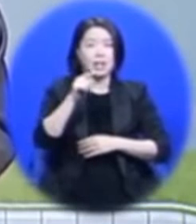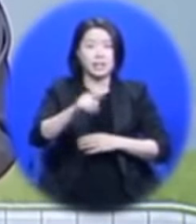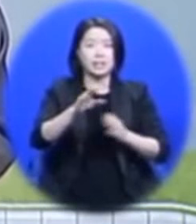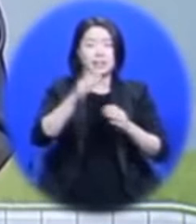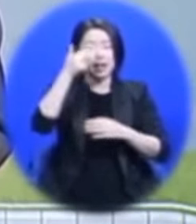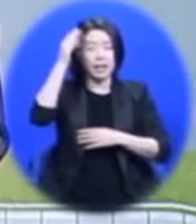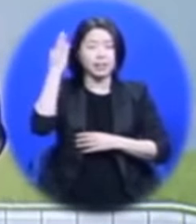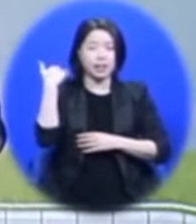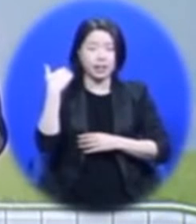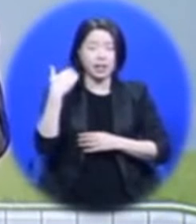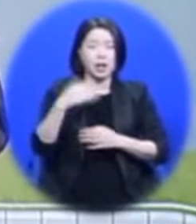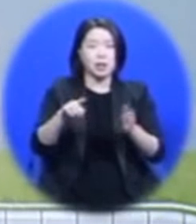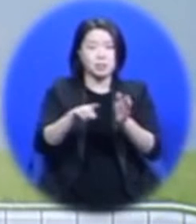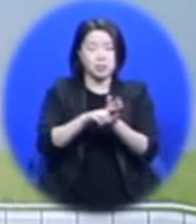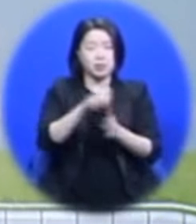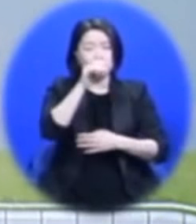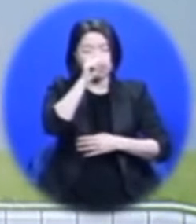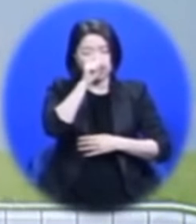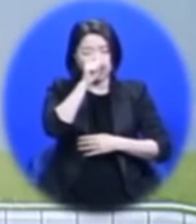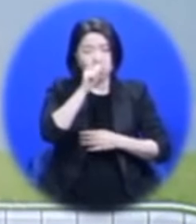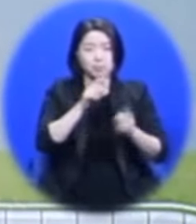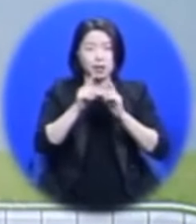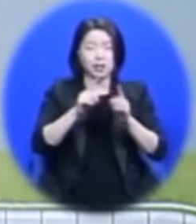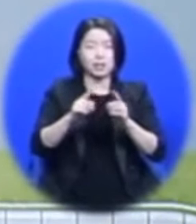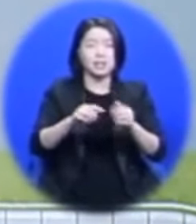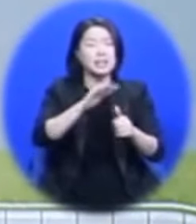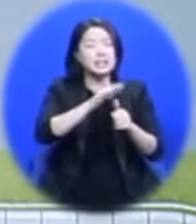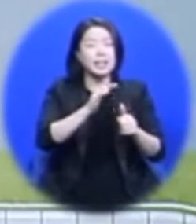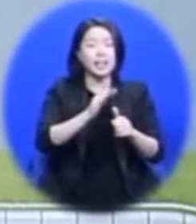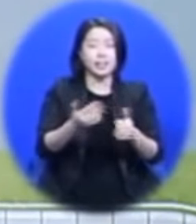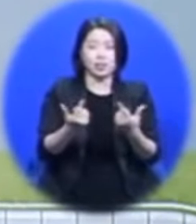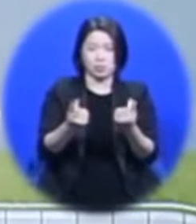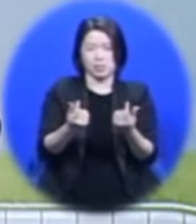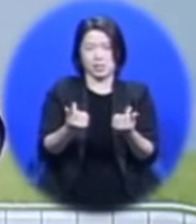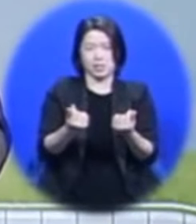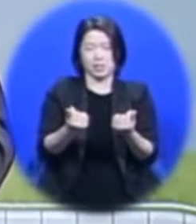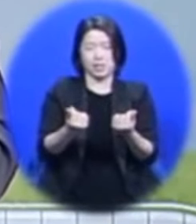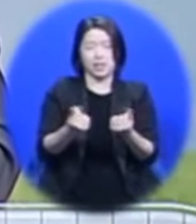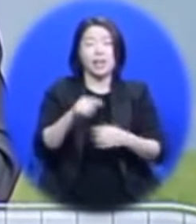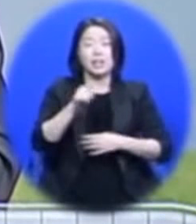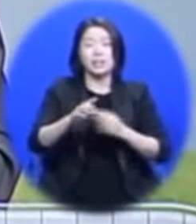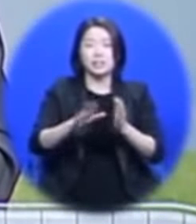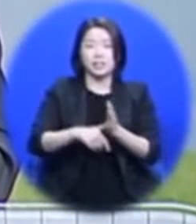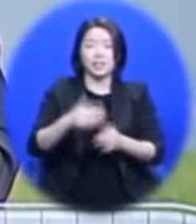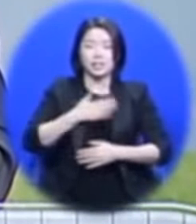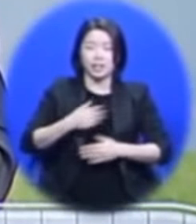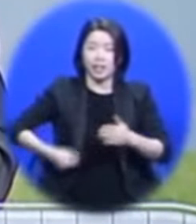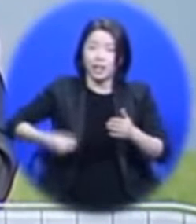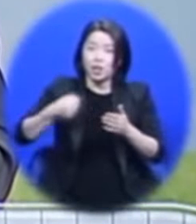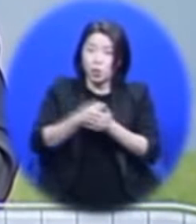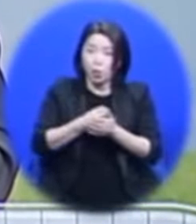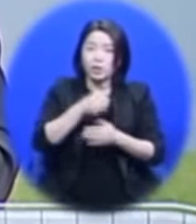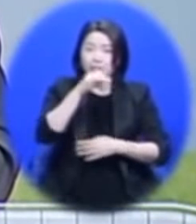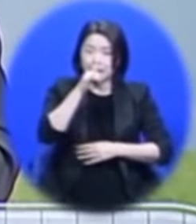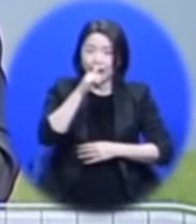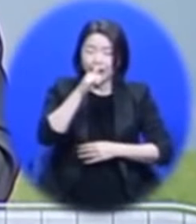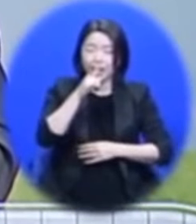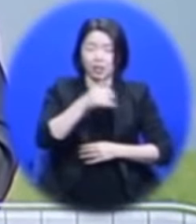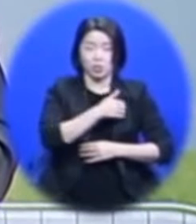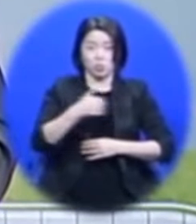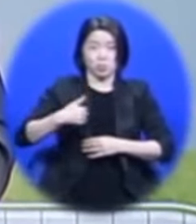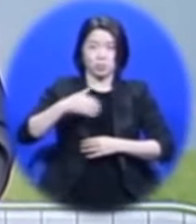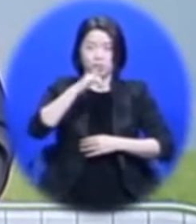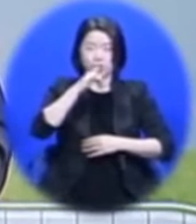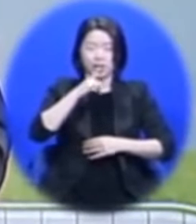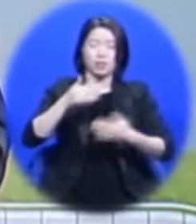좋다는 것은 착하다는 개념과 거의 비슷한 개념이었습니다. 그때 저에게 용기가 있다, 아주 용감하다,